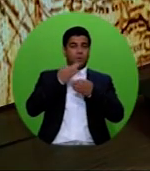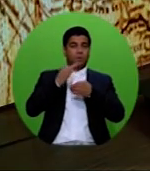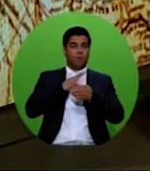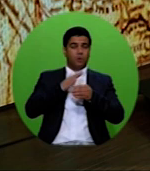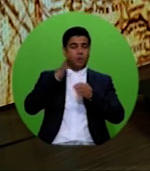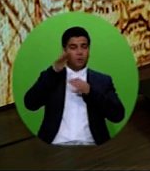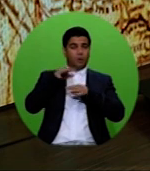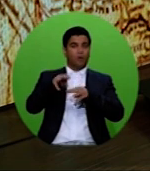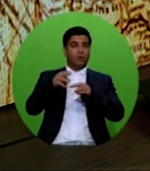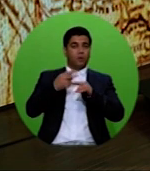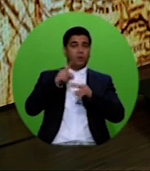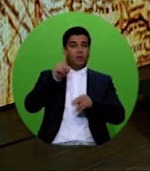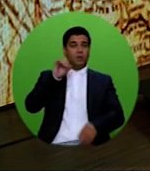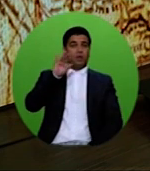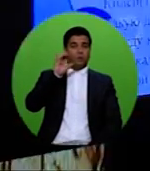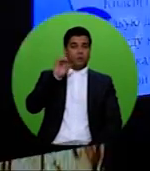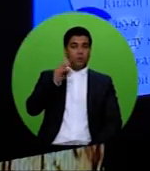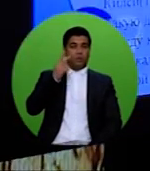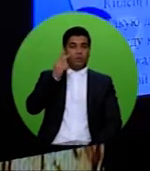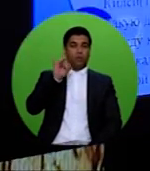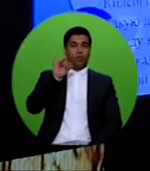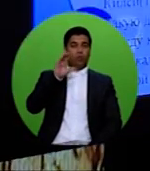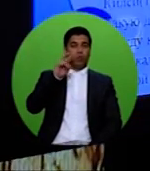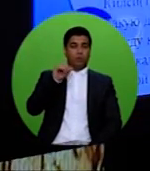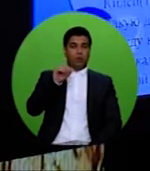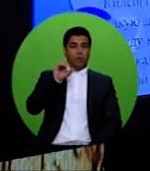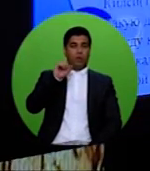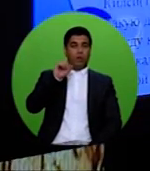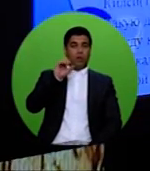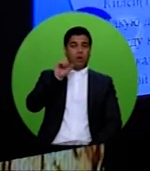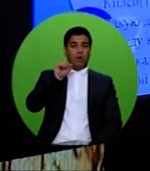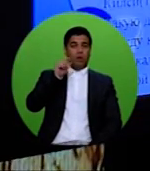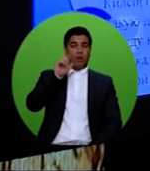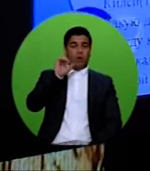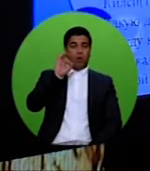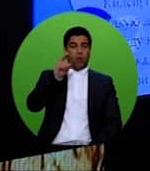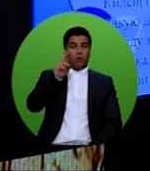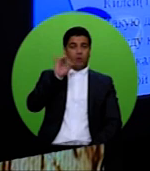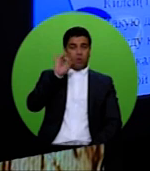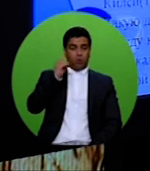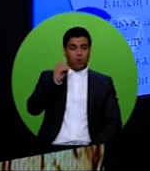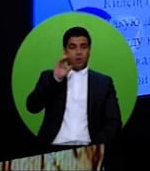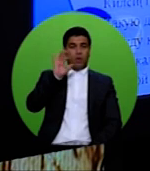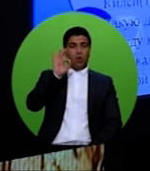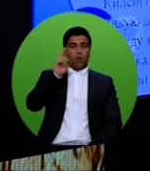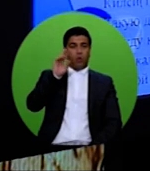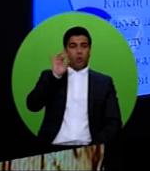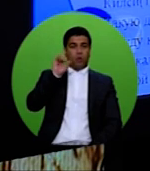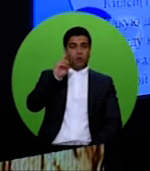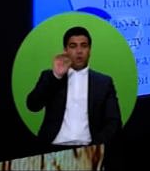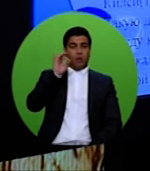река Заравшан образует два русла – Ак-Дарью и Кара-Дарью, а между ними